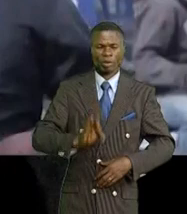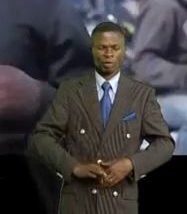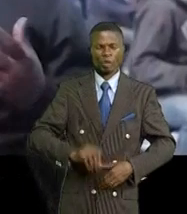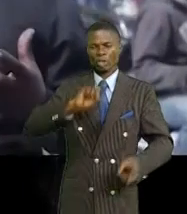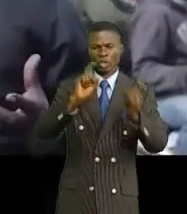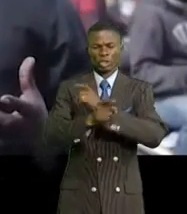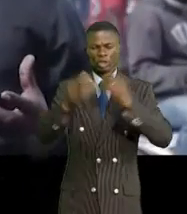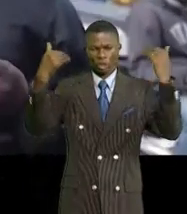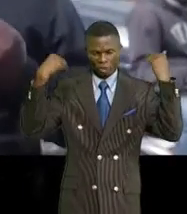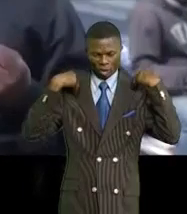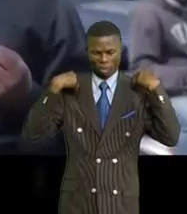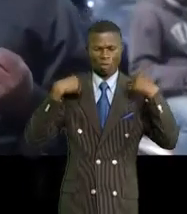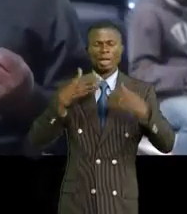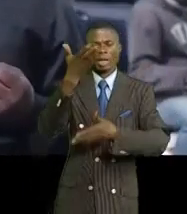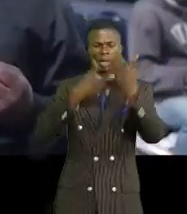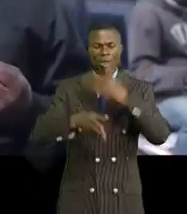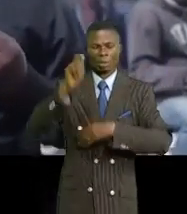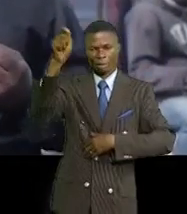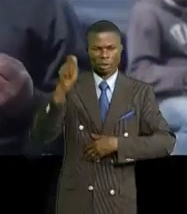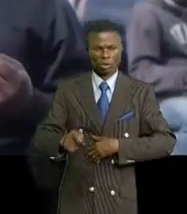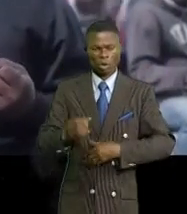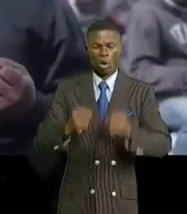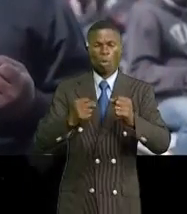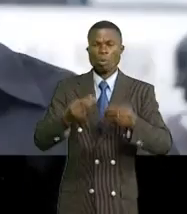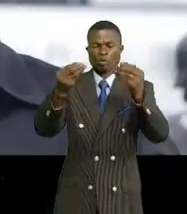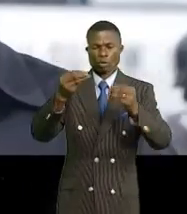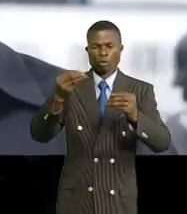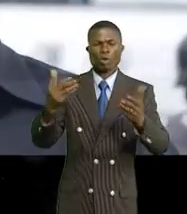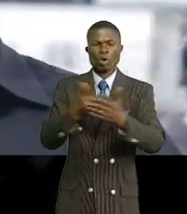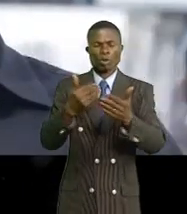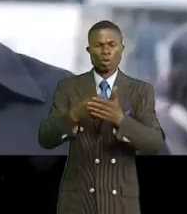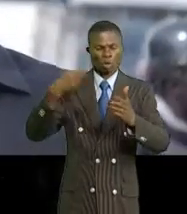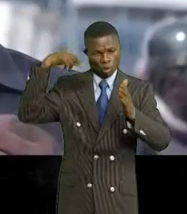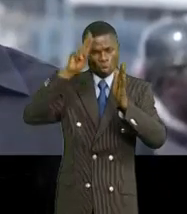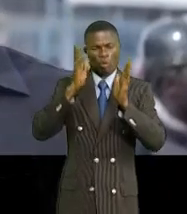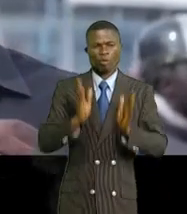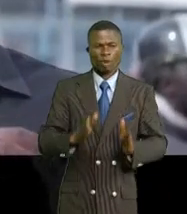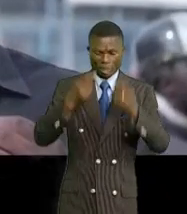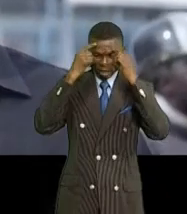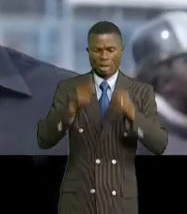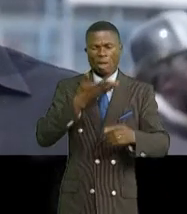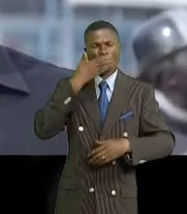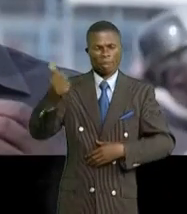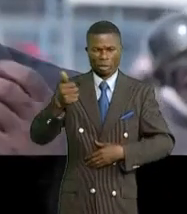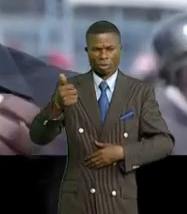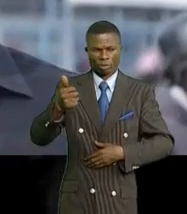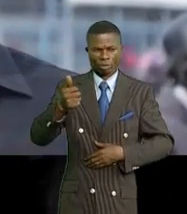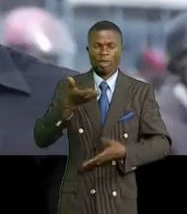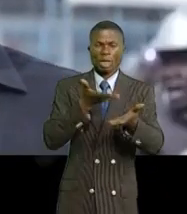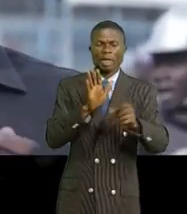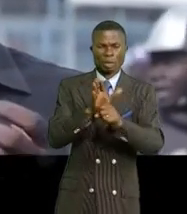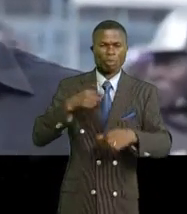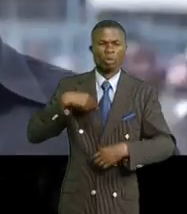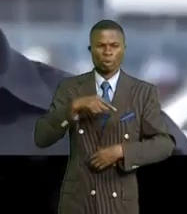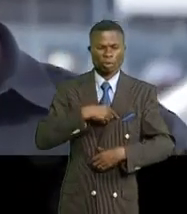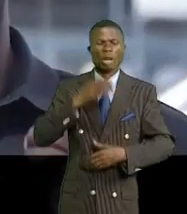siège, y compris les grands pouvoirs qu'il donne au tout nouveau gouverneur. Nous pensons que c'est une mesure salvatrice qui va nous aider